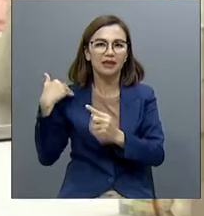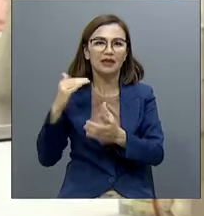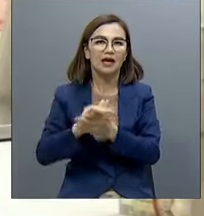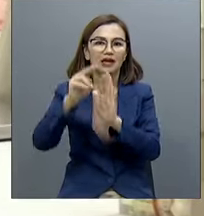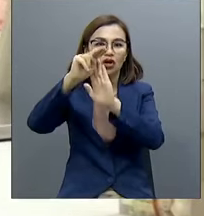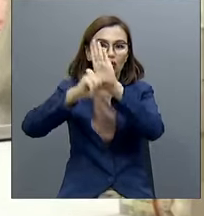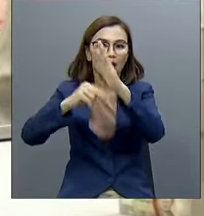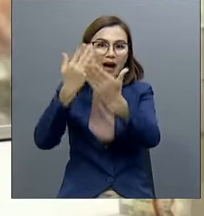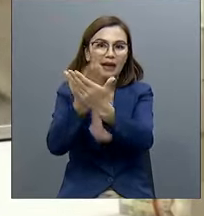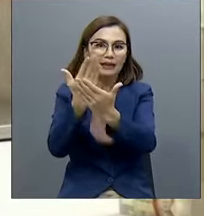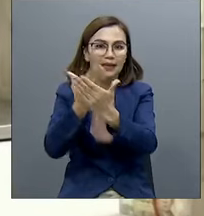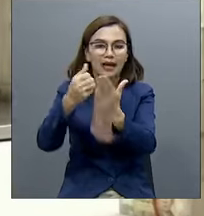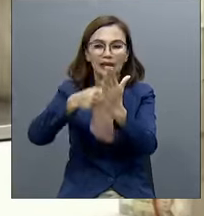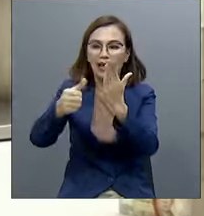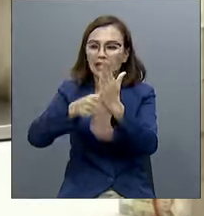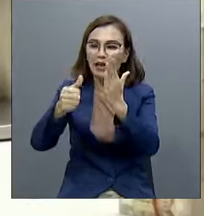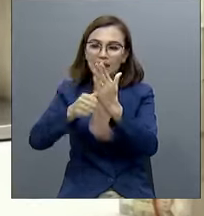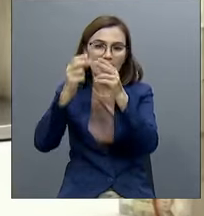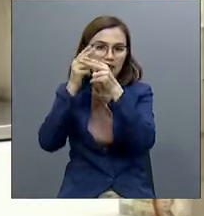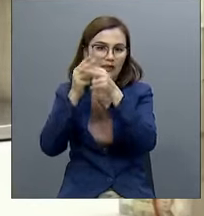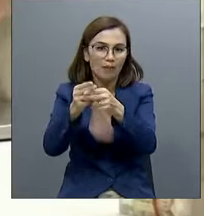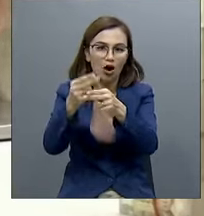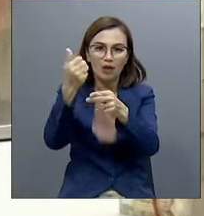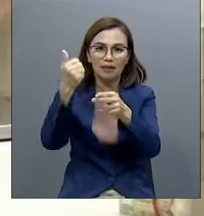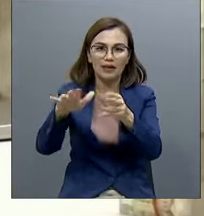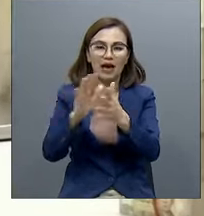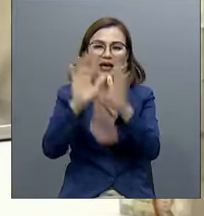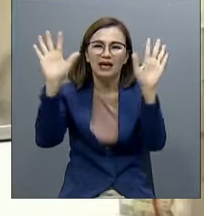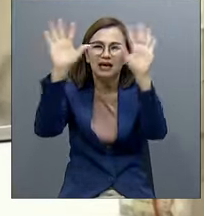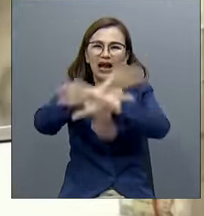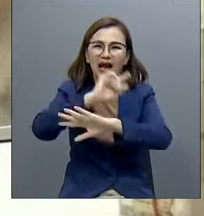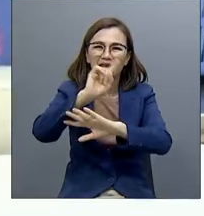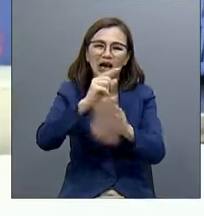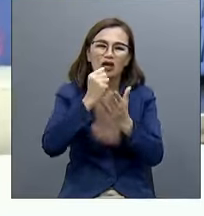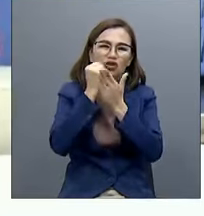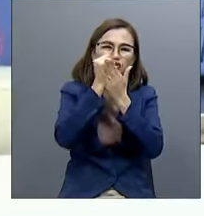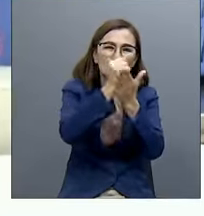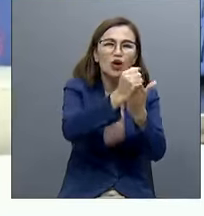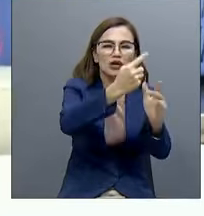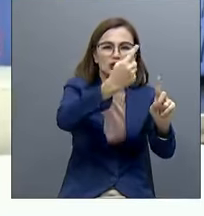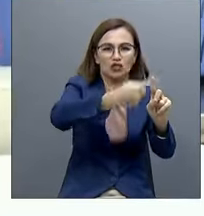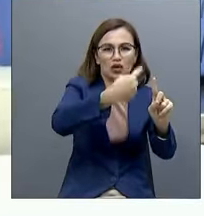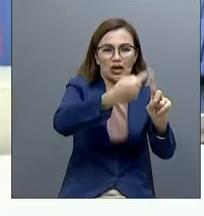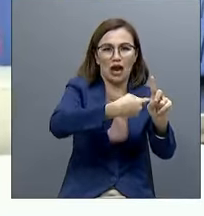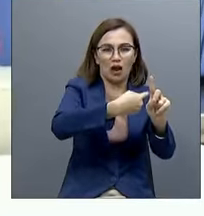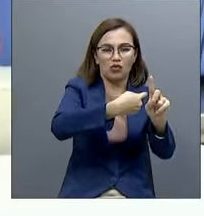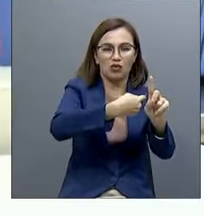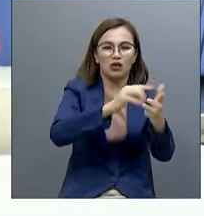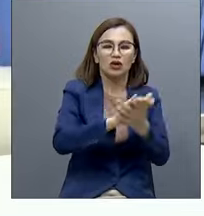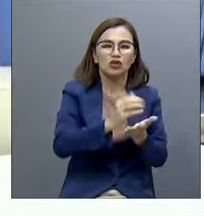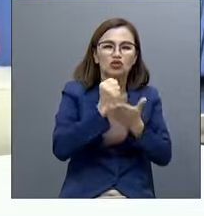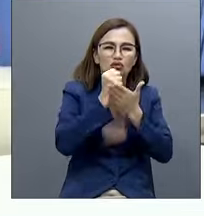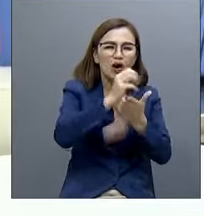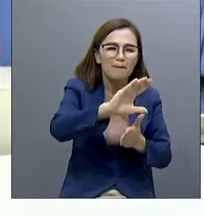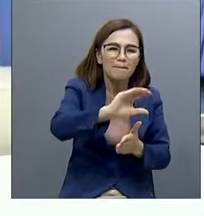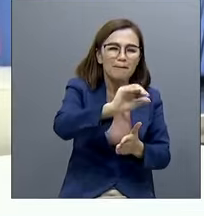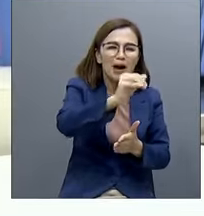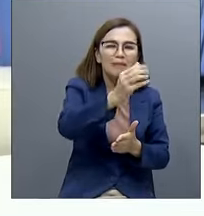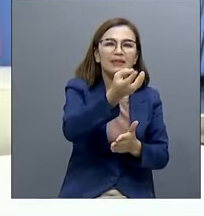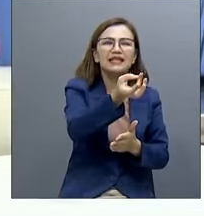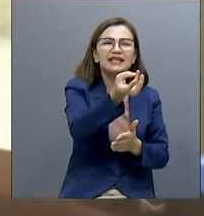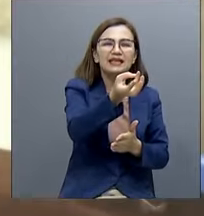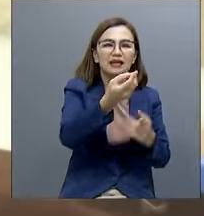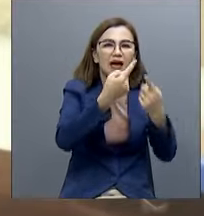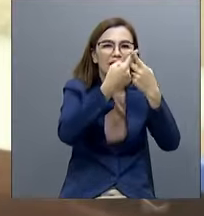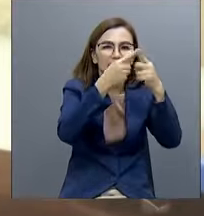ปัญหาเฉพาะจุดได้ค่ะนโยบายการเงินเป็นเหมือนน้ำเกลือค่ะที่ฉีดเข้าเส้นเลือดหลักแม้ช่วยให้คนไข้สดชื่นขึ้นบ้างนะคะแต่ว่าน้ำเกลือค่ะ